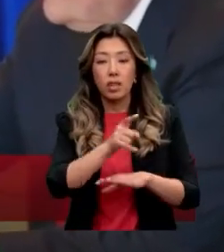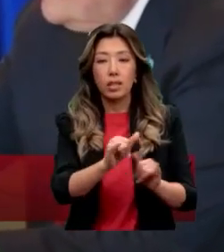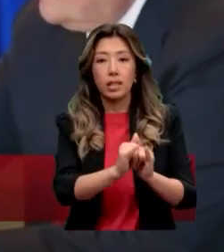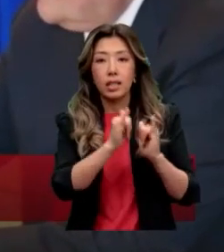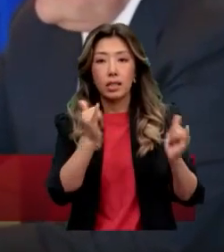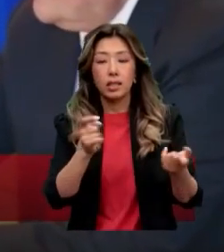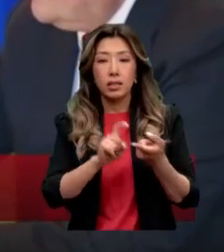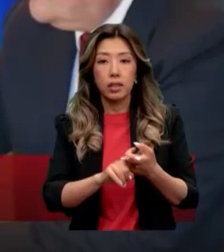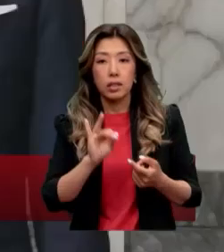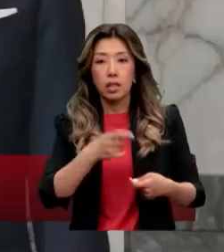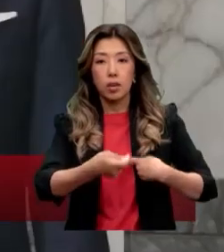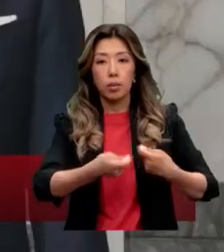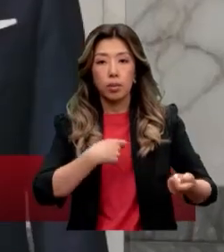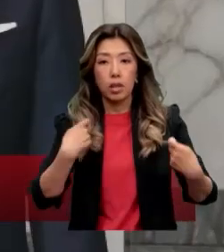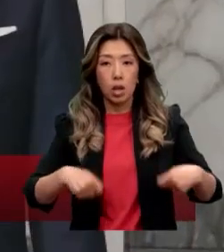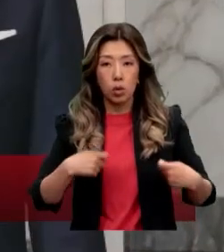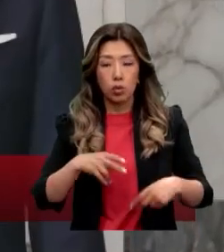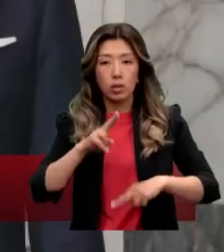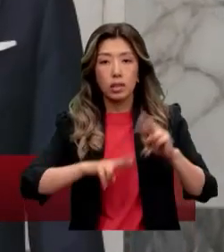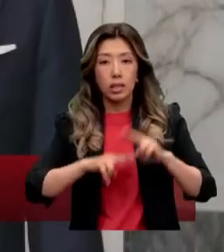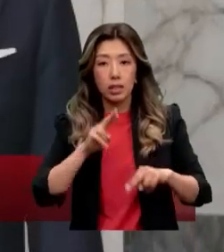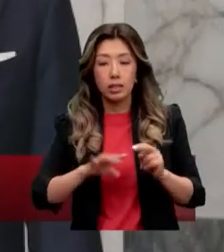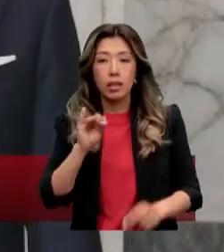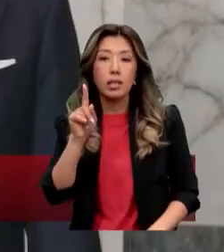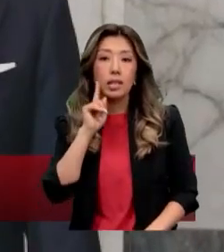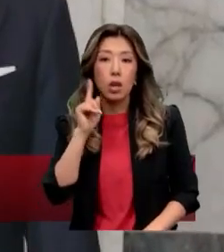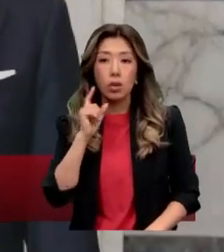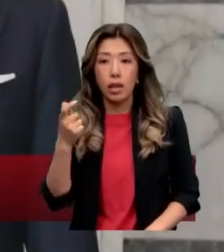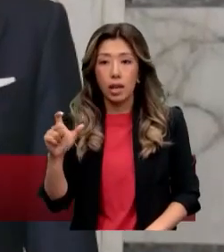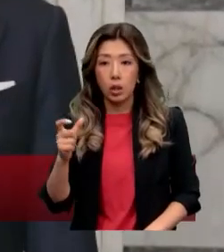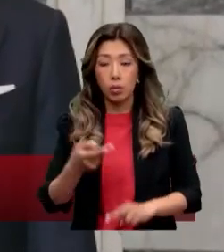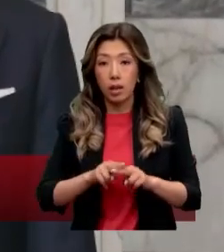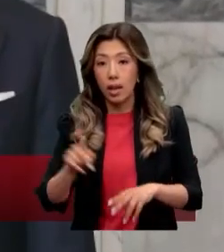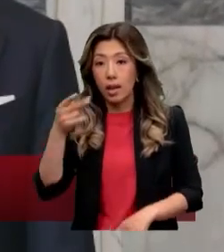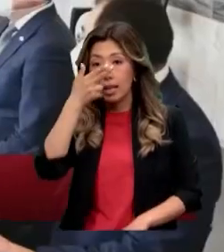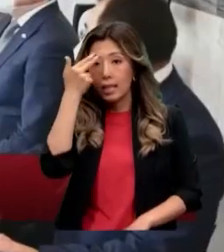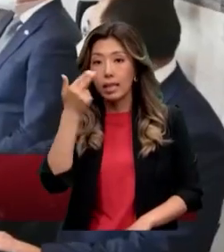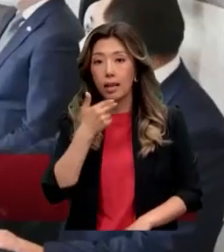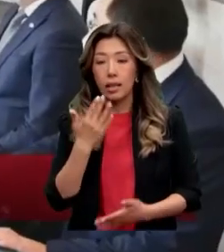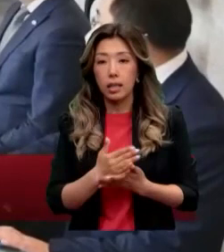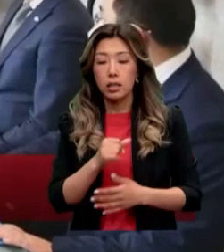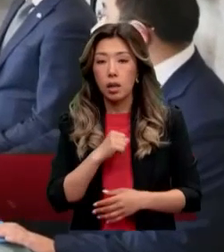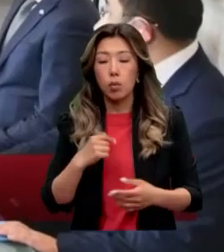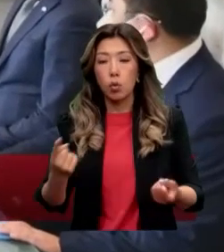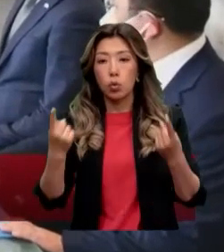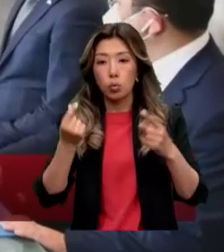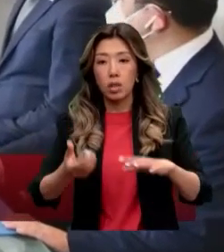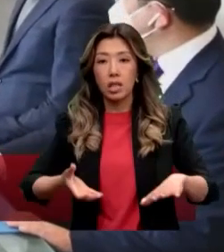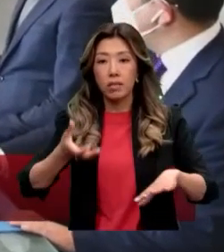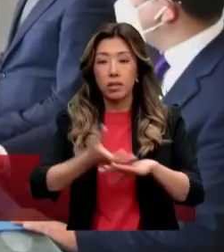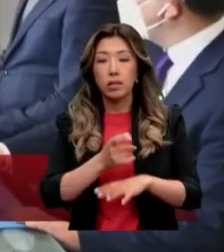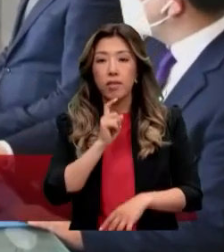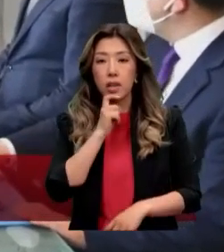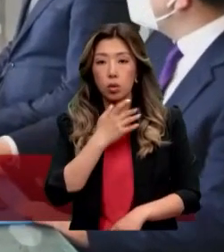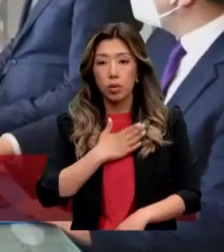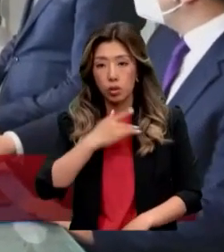в сфере торговли, строительства и зеленой экономики. Сегодня Италия является одним из крупных инвесторов в экономику Казахстана. По